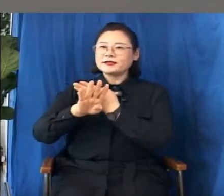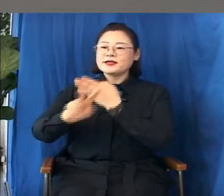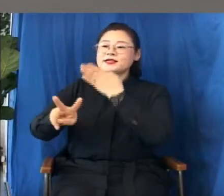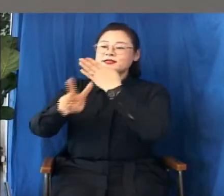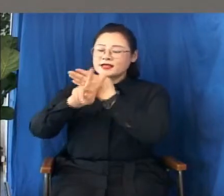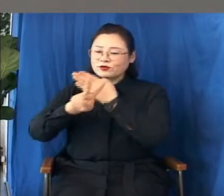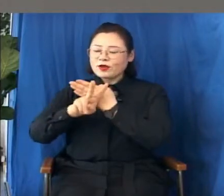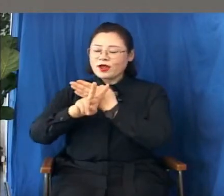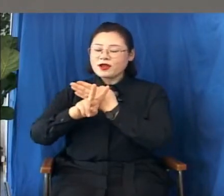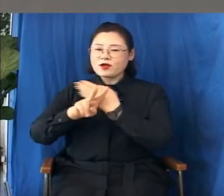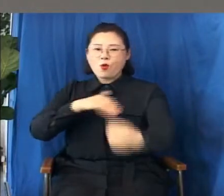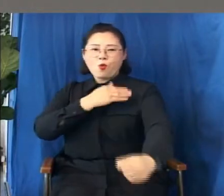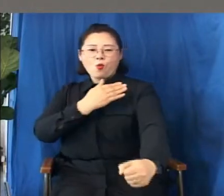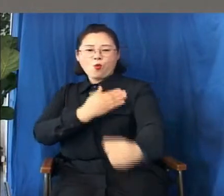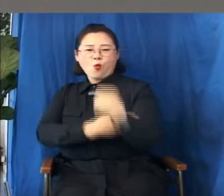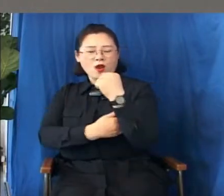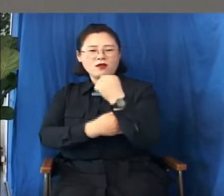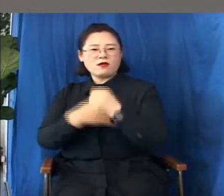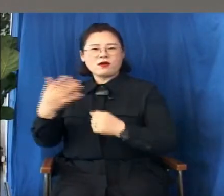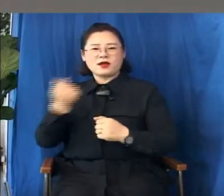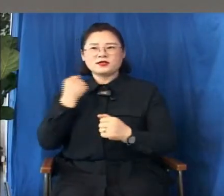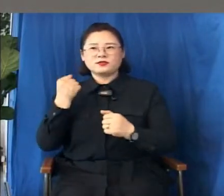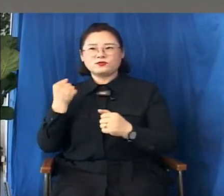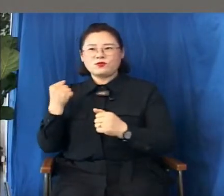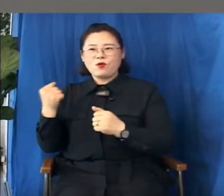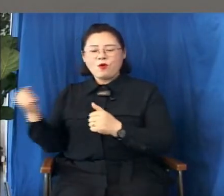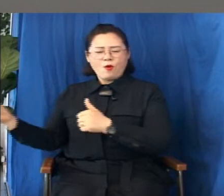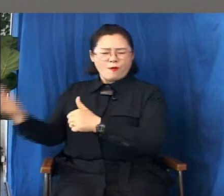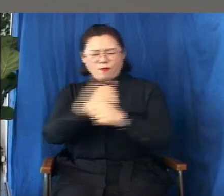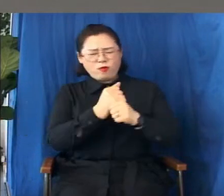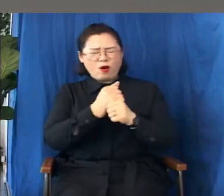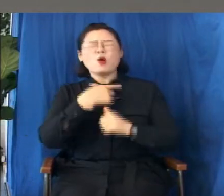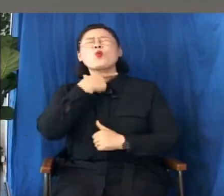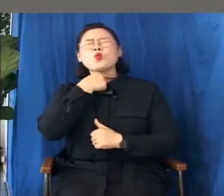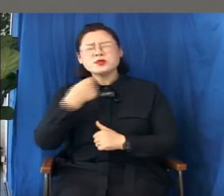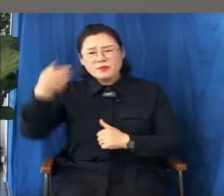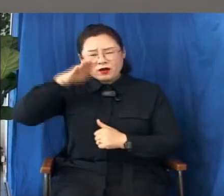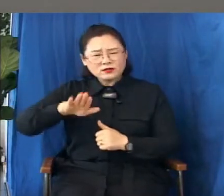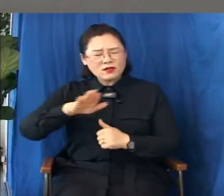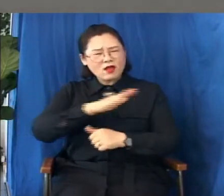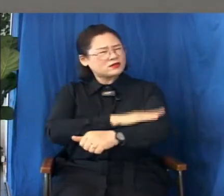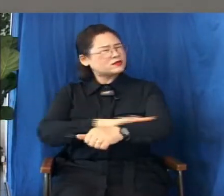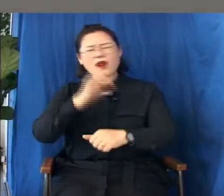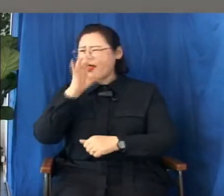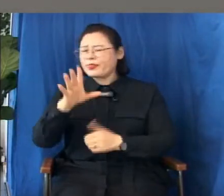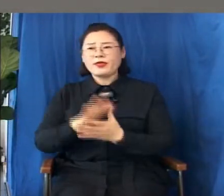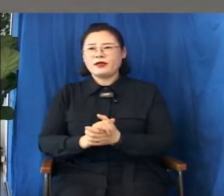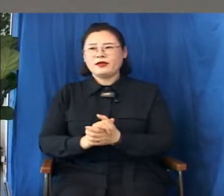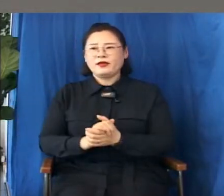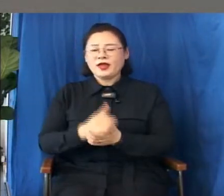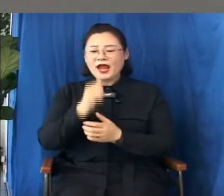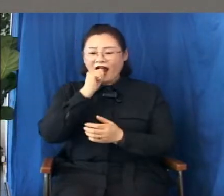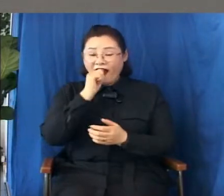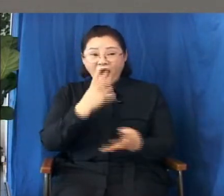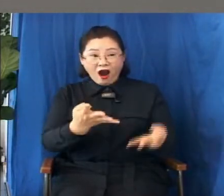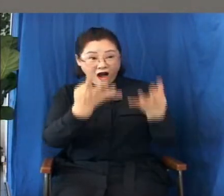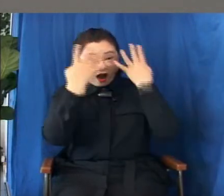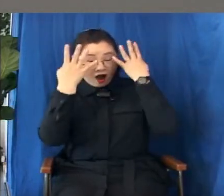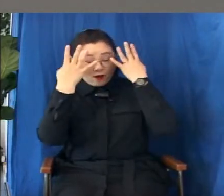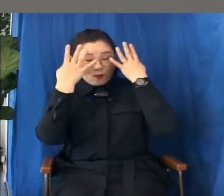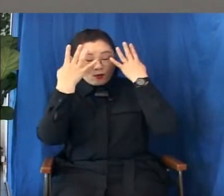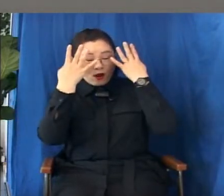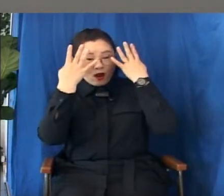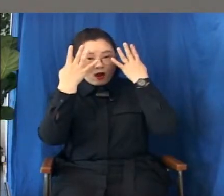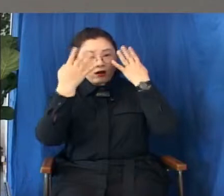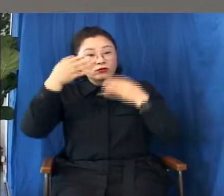이제는 무력행사를 하려고 하는데 무력행사가 잘 듣지 않는 거예요. 감옥에 가뒀더니 천사가